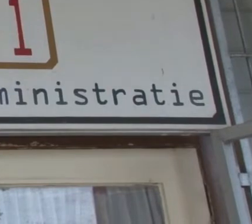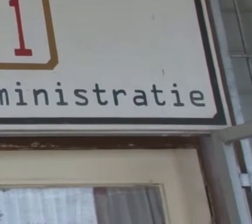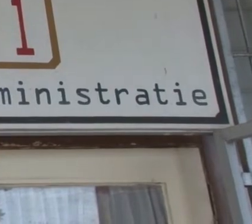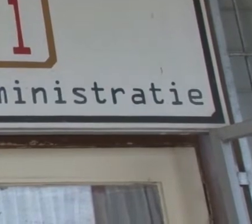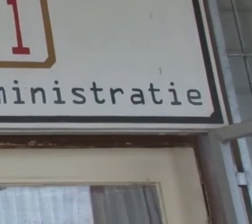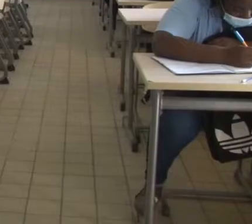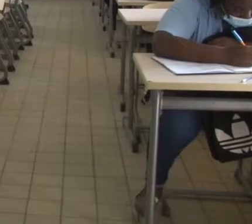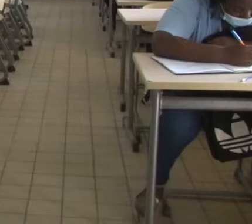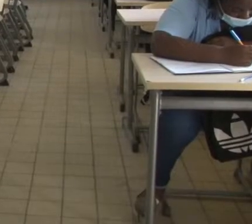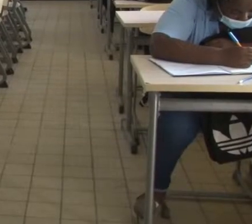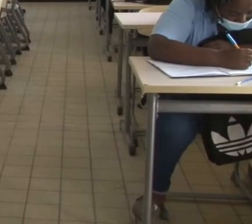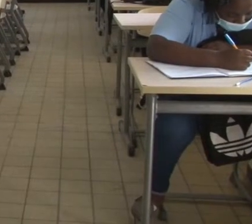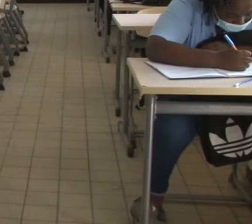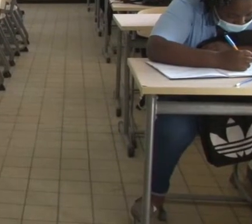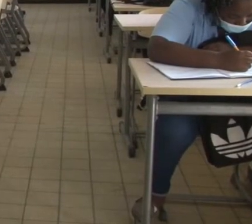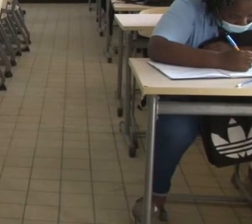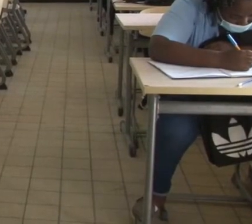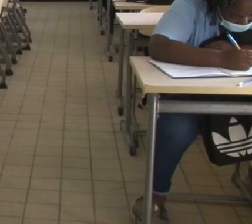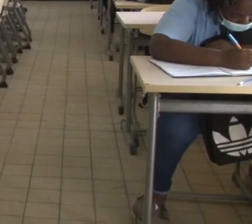gaat verlopen.